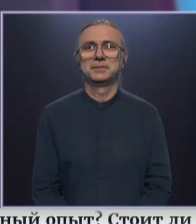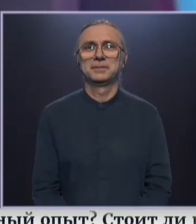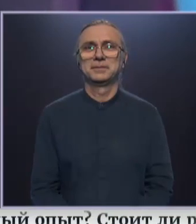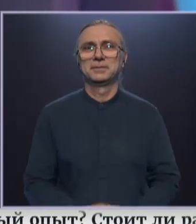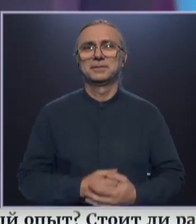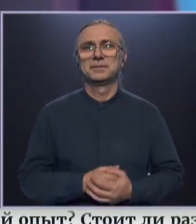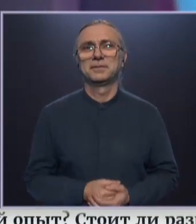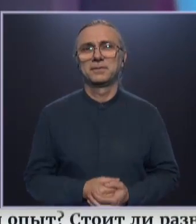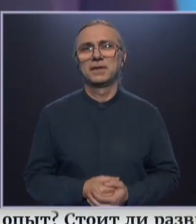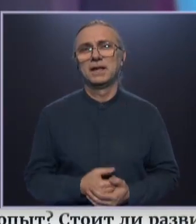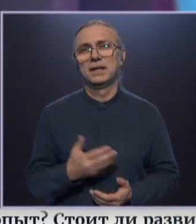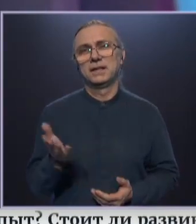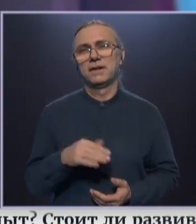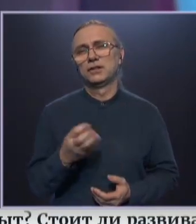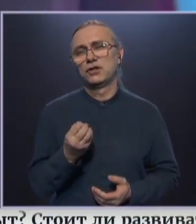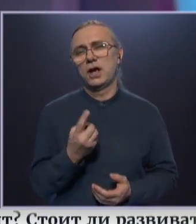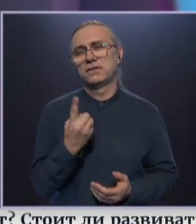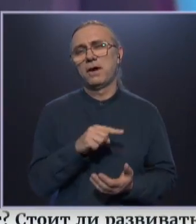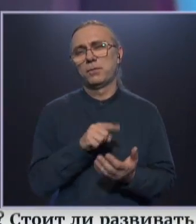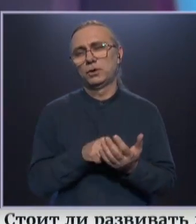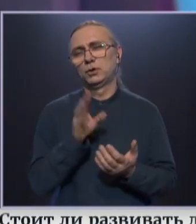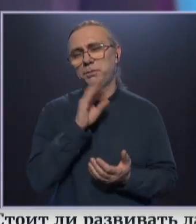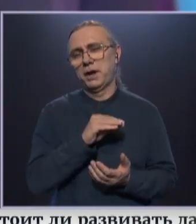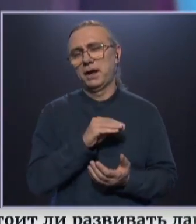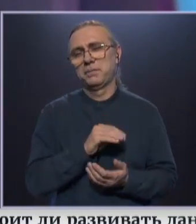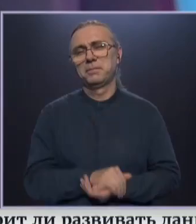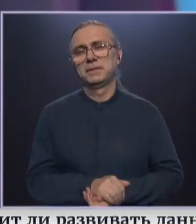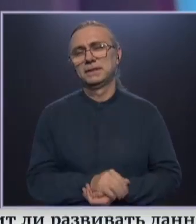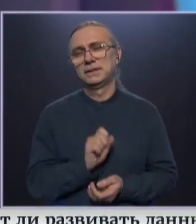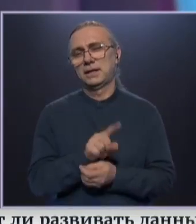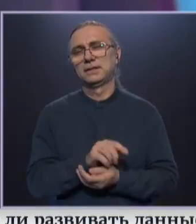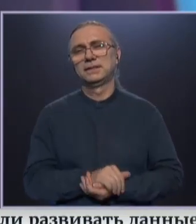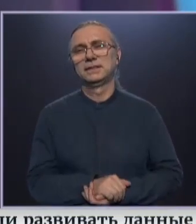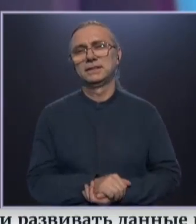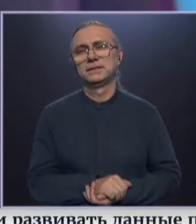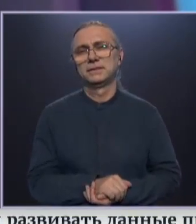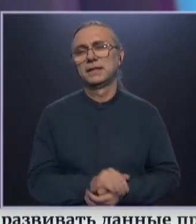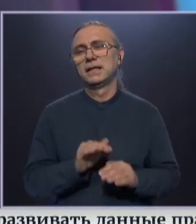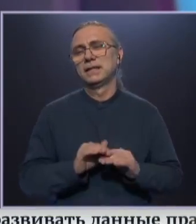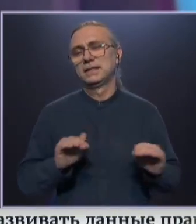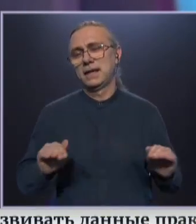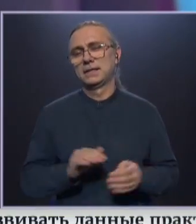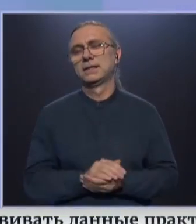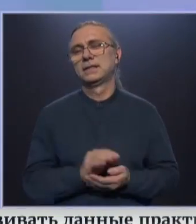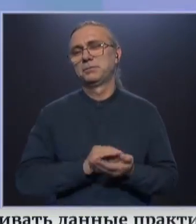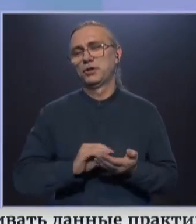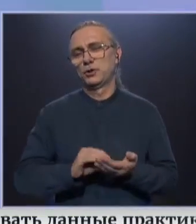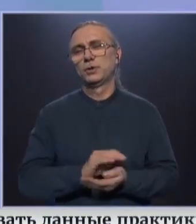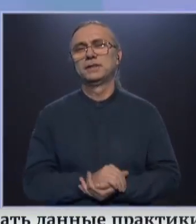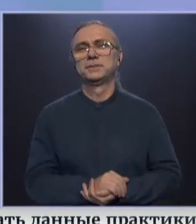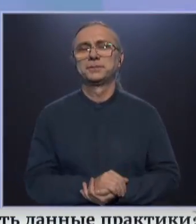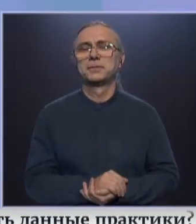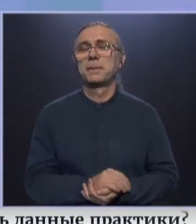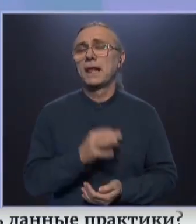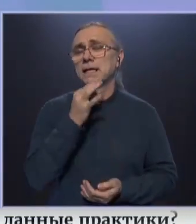Или знаете, давайте-ка мы еще один вопрос, я думаю, успеем задать. Дети нам сегодня больше не писали. Здравствуйте.